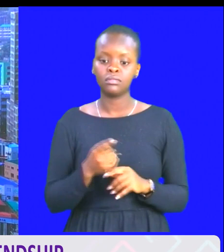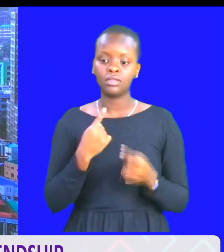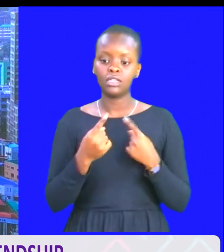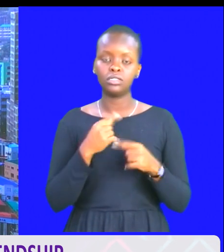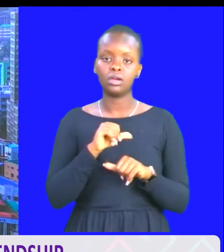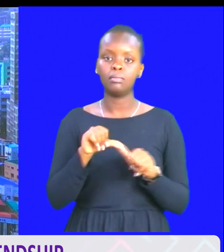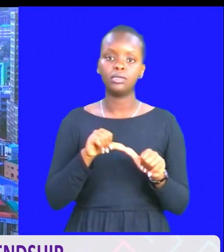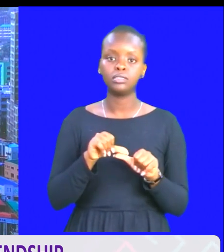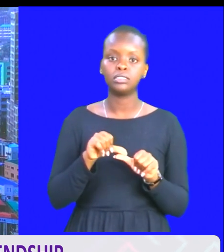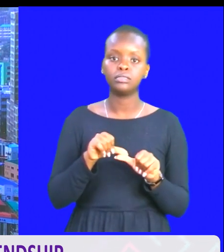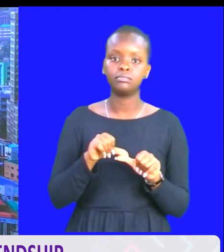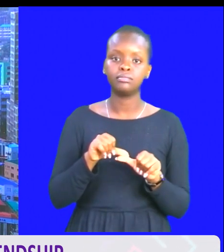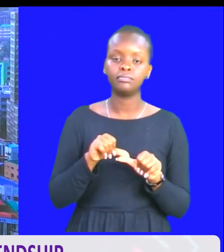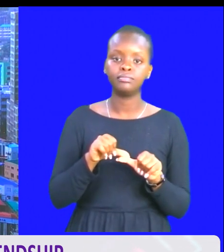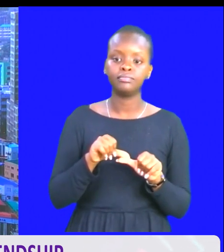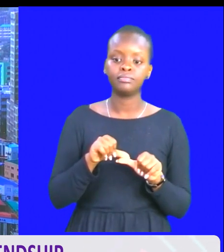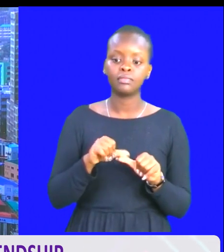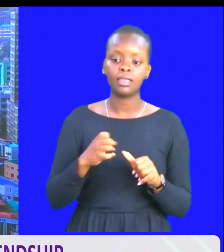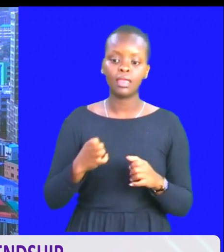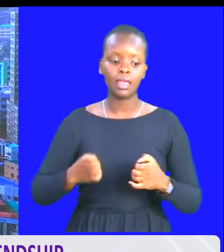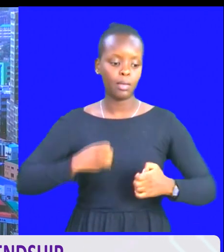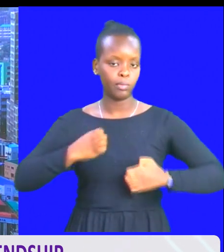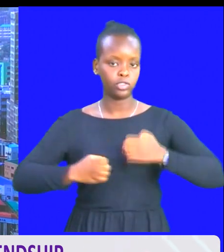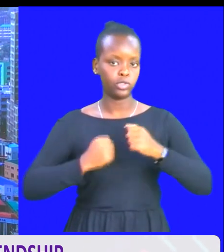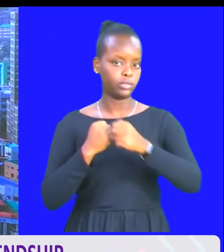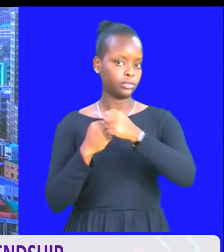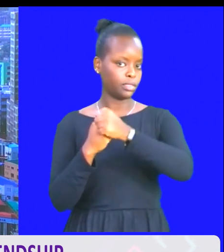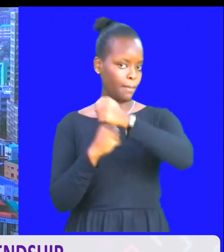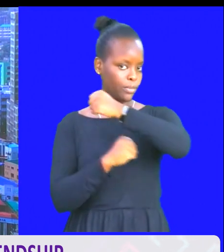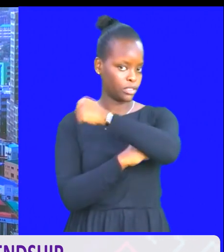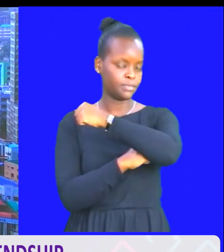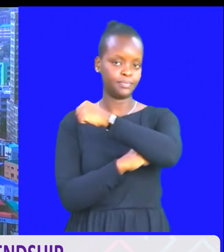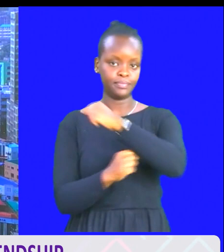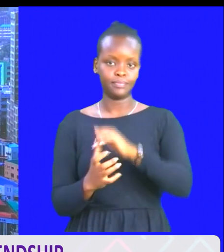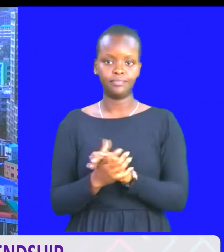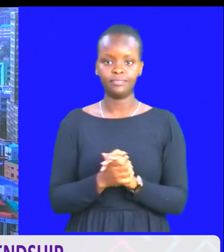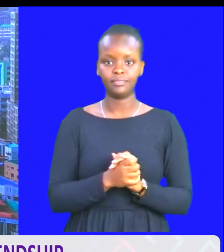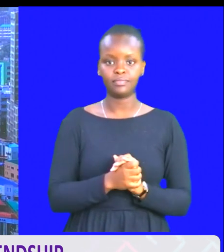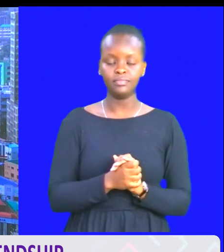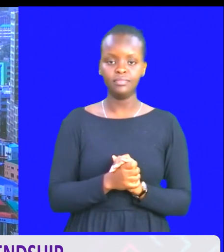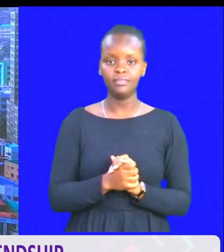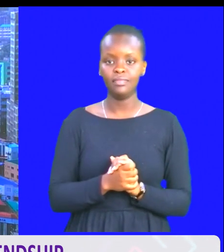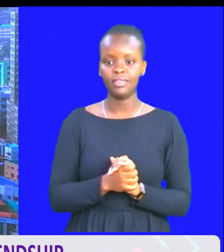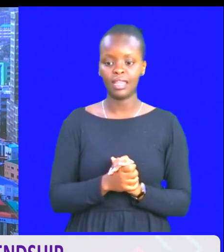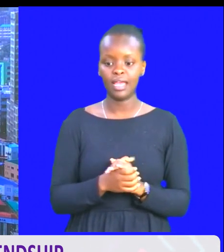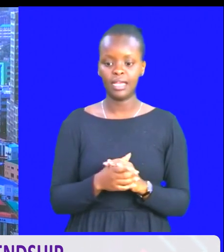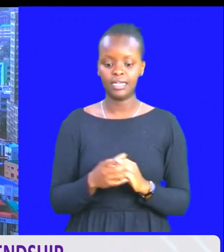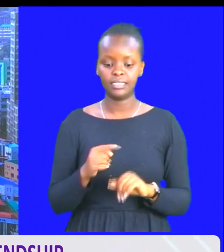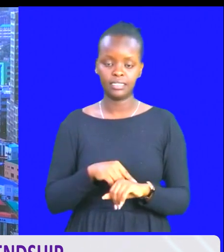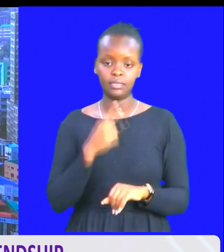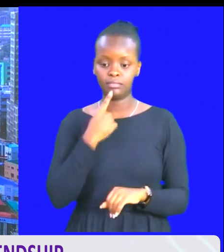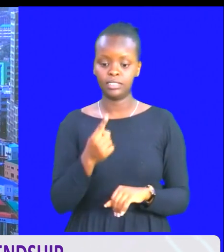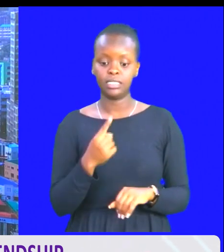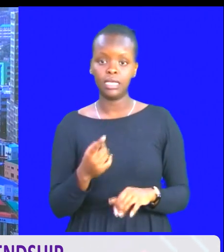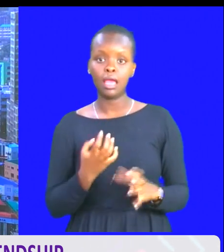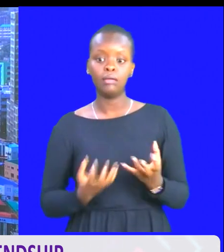kiasi yake manule sema emotional support. Ndio. Unanipata? Unapata jo manze vile kuna sema business inaenda chini.